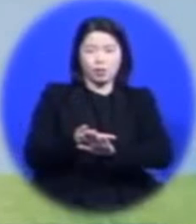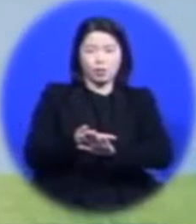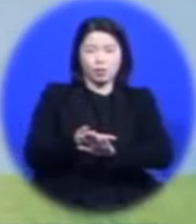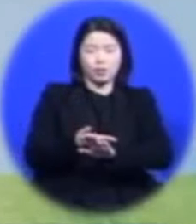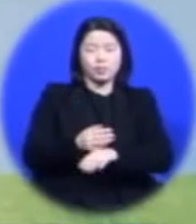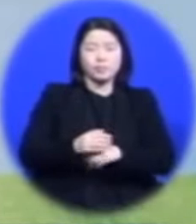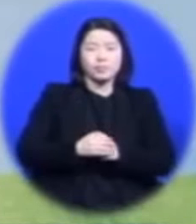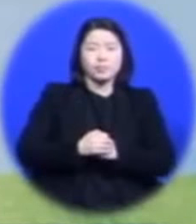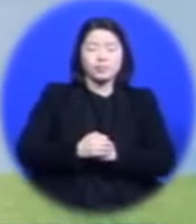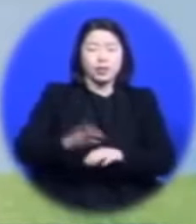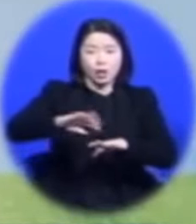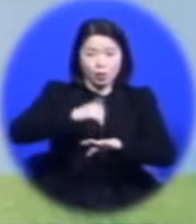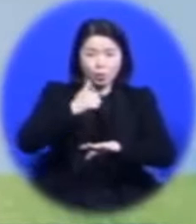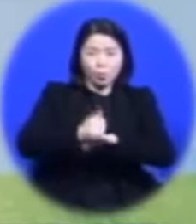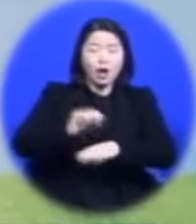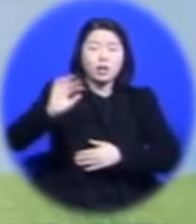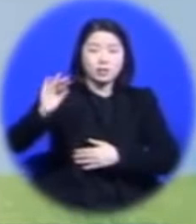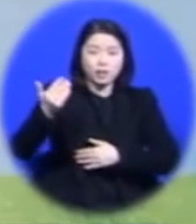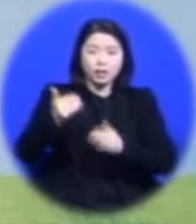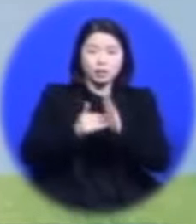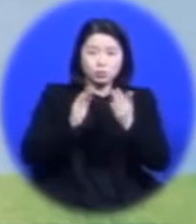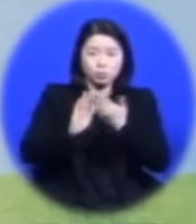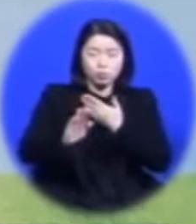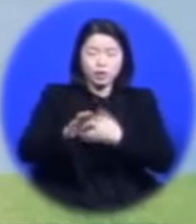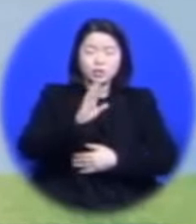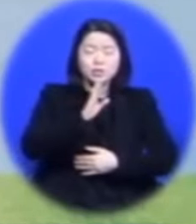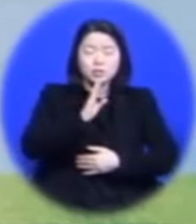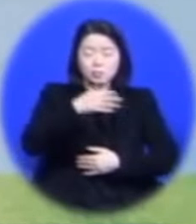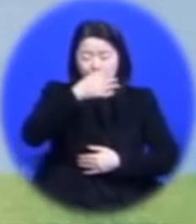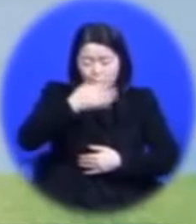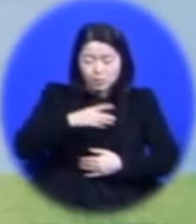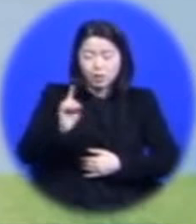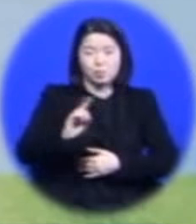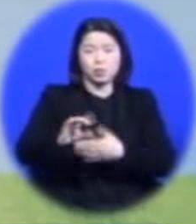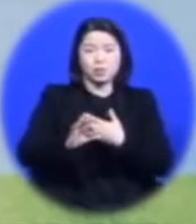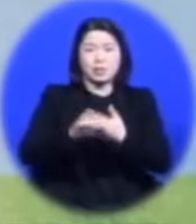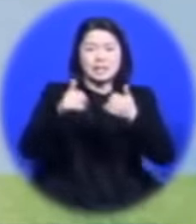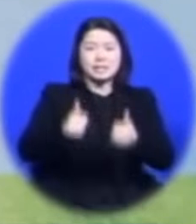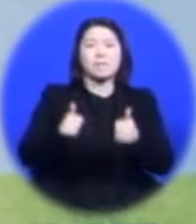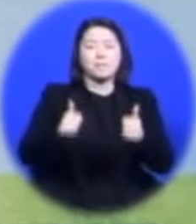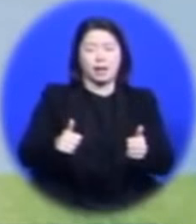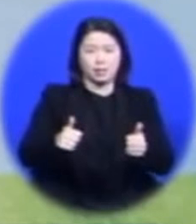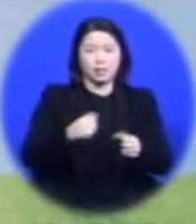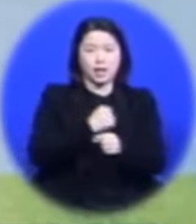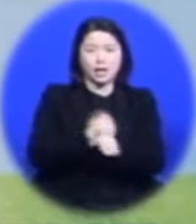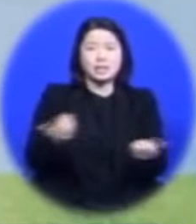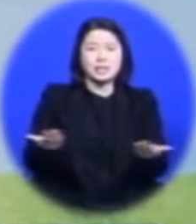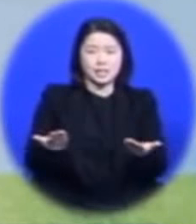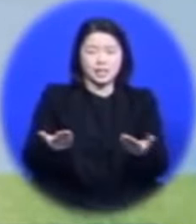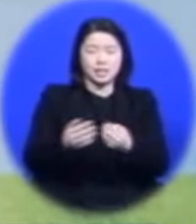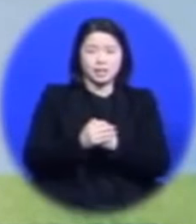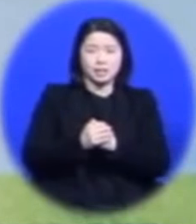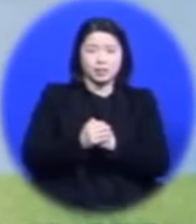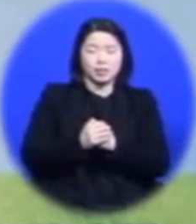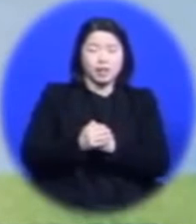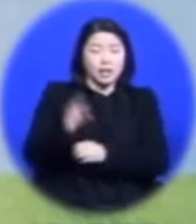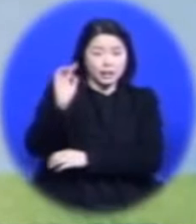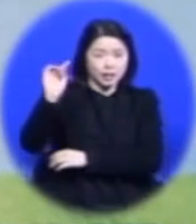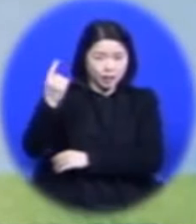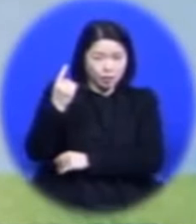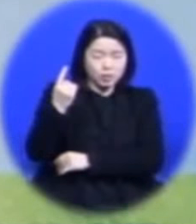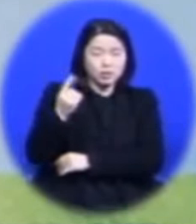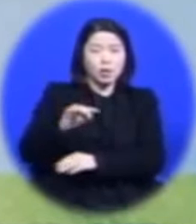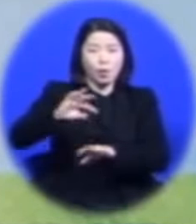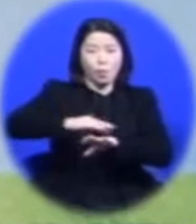다윗은 왕 되고서 정말 힘들었던게 재판하는 것이었습니다 다윗은